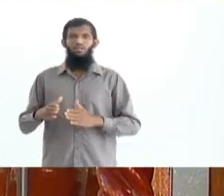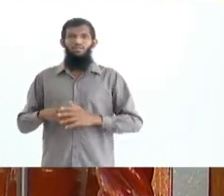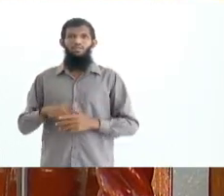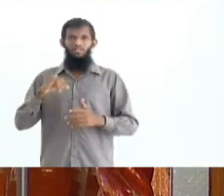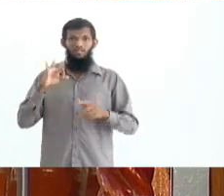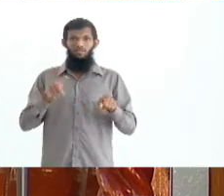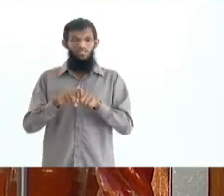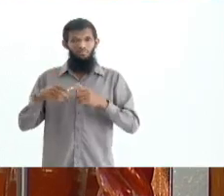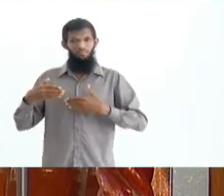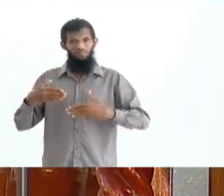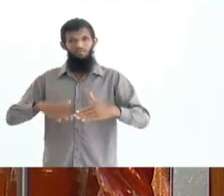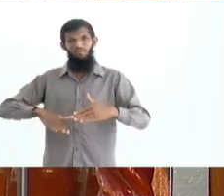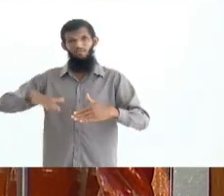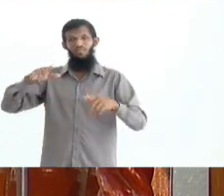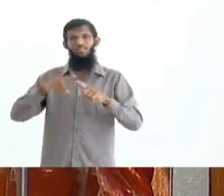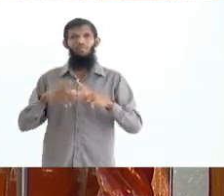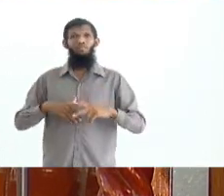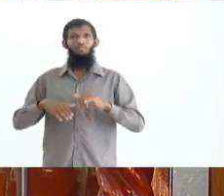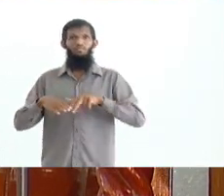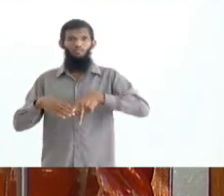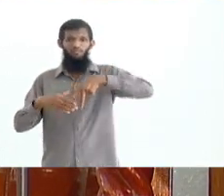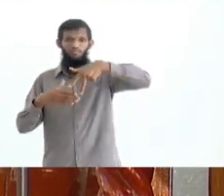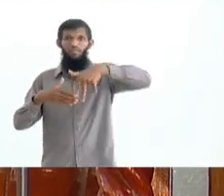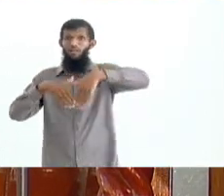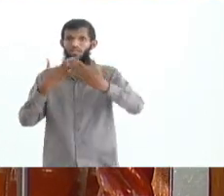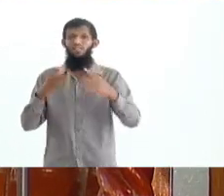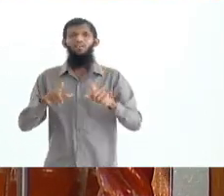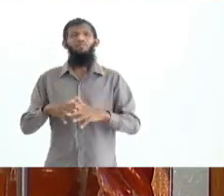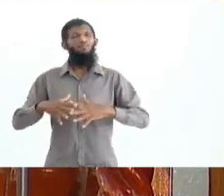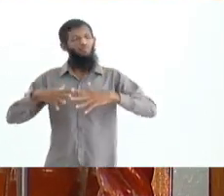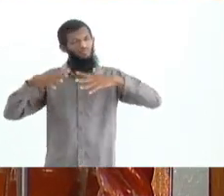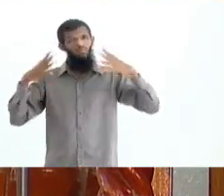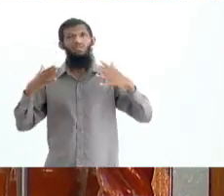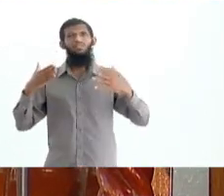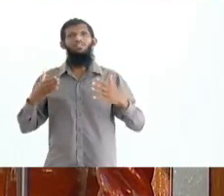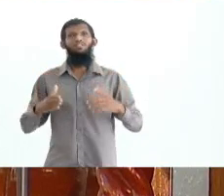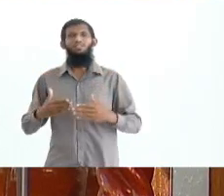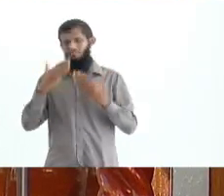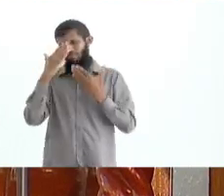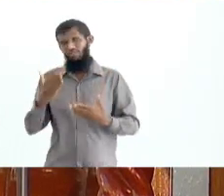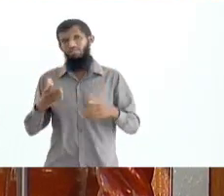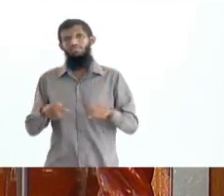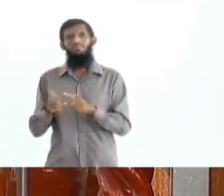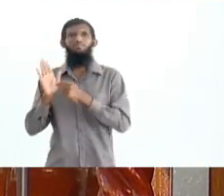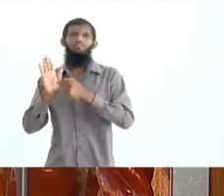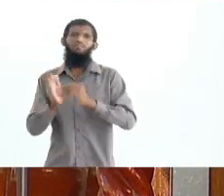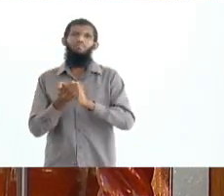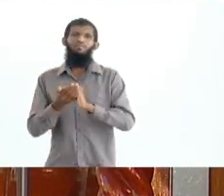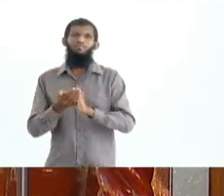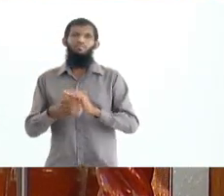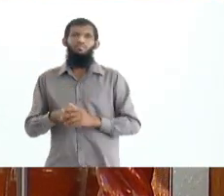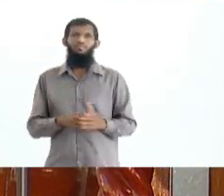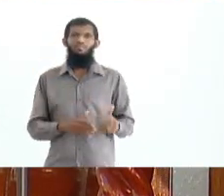mati dereceye ka şaraf edeva fave. Ego tun kıyamet duahu. Kıyamet duahum